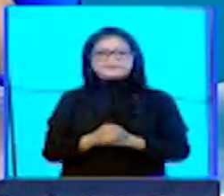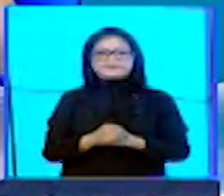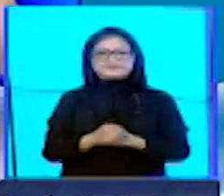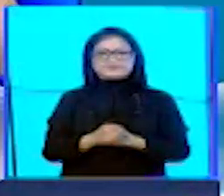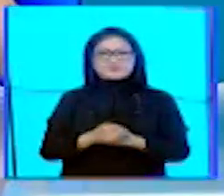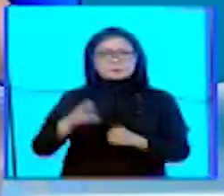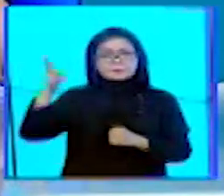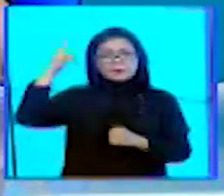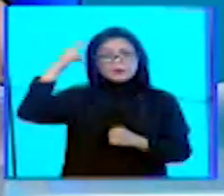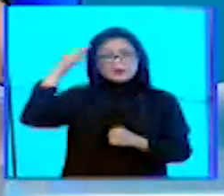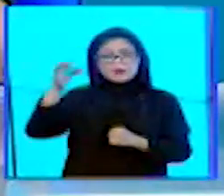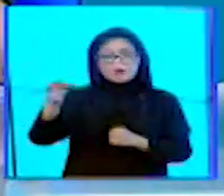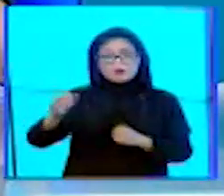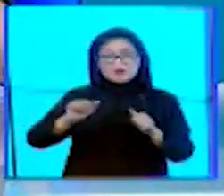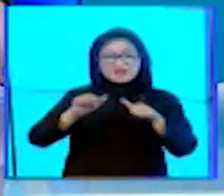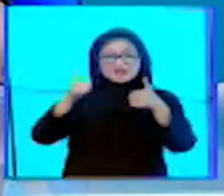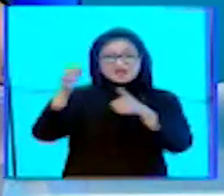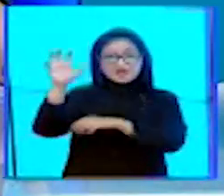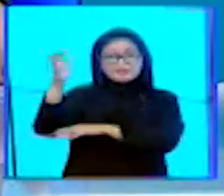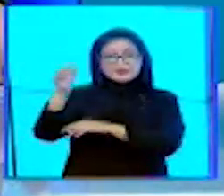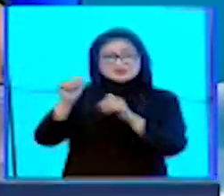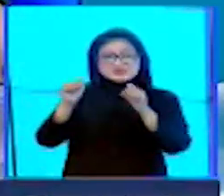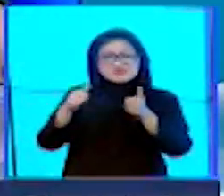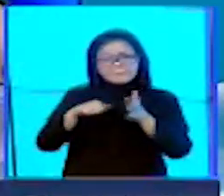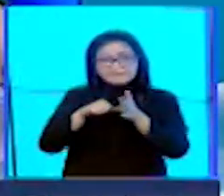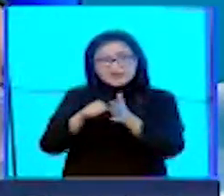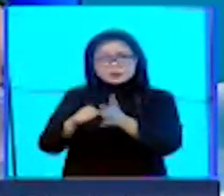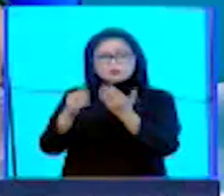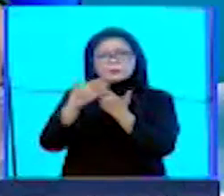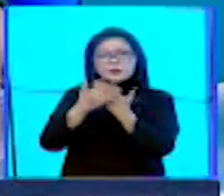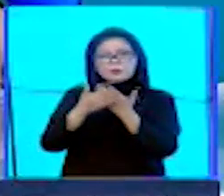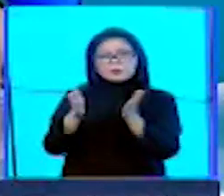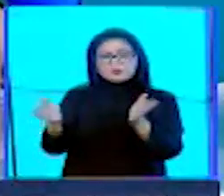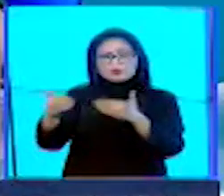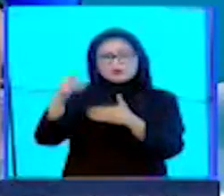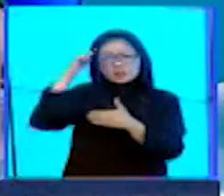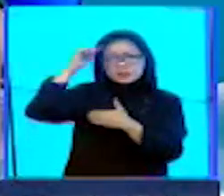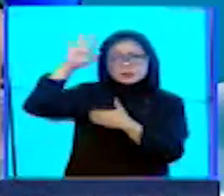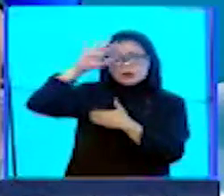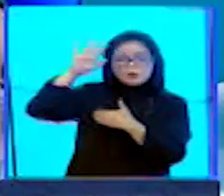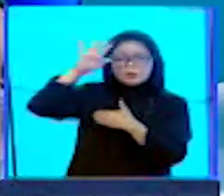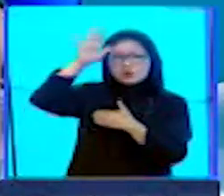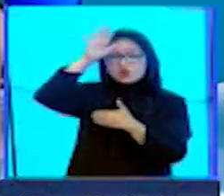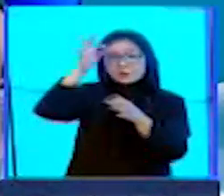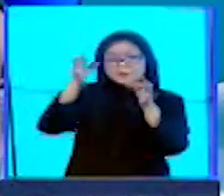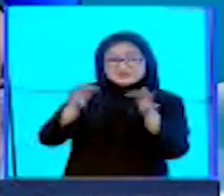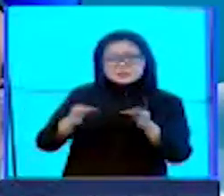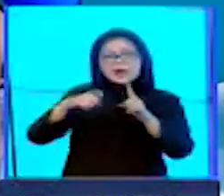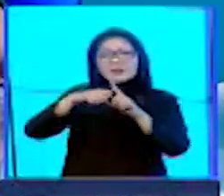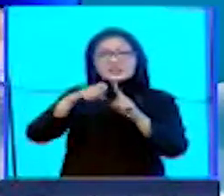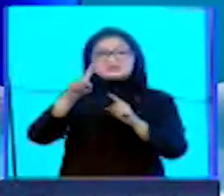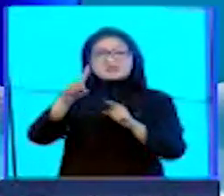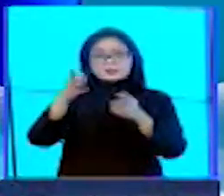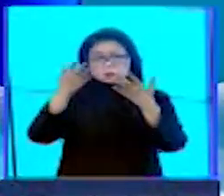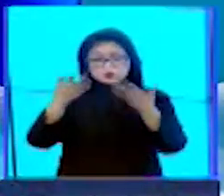Pemirsa, pemerintah Kota Tangerang Banten siap membantu penanganan medis dan pemulihan trauma bagi narapidana lapas kelas 1 Tangerang pasca kebakaran. Langkah ini dilakukan